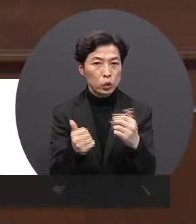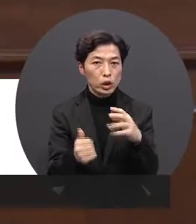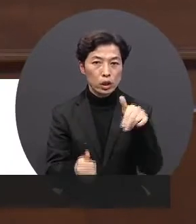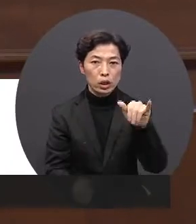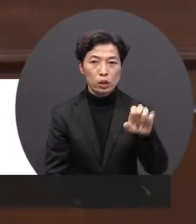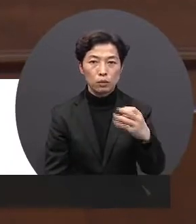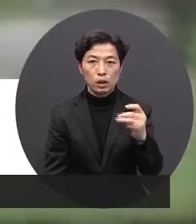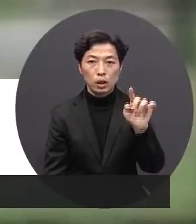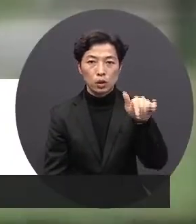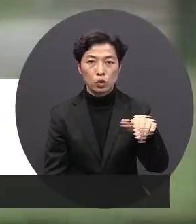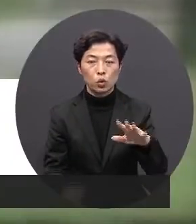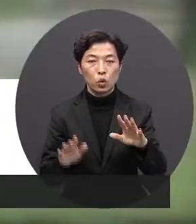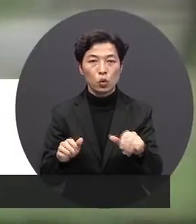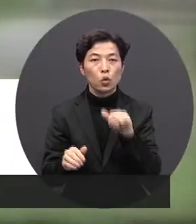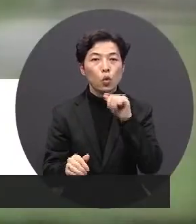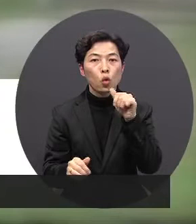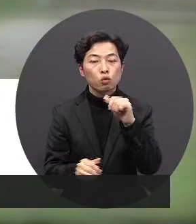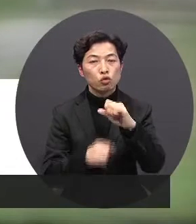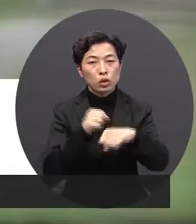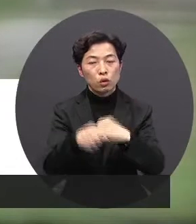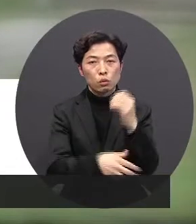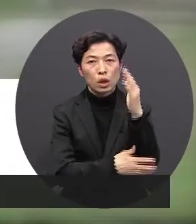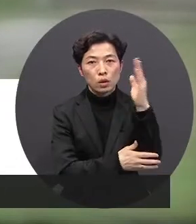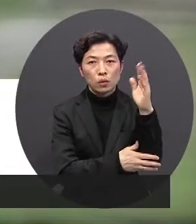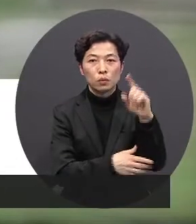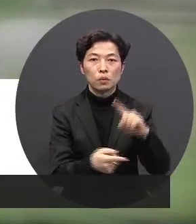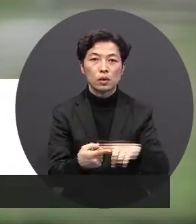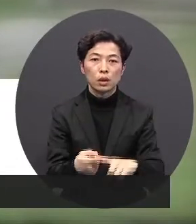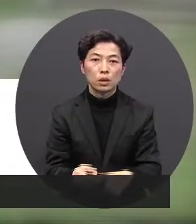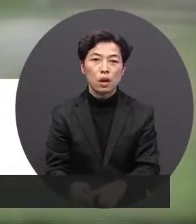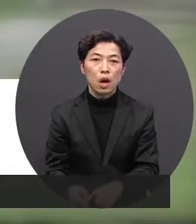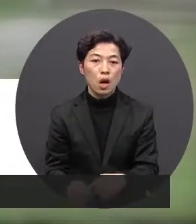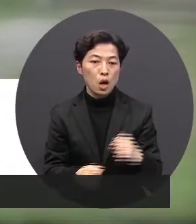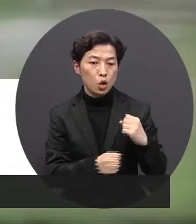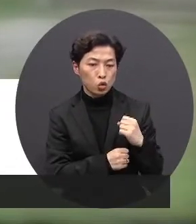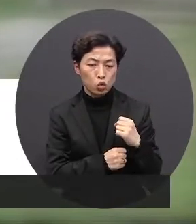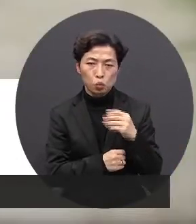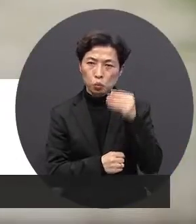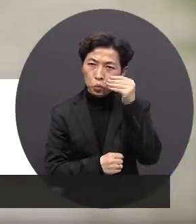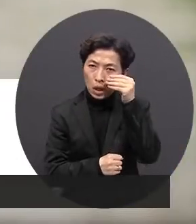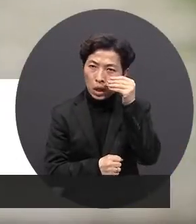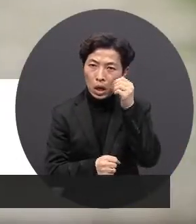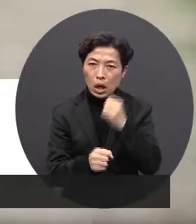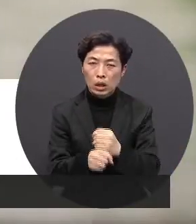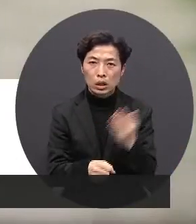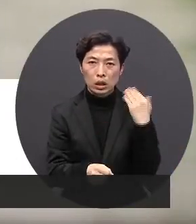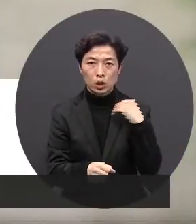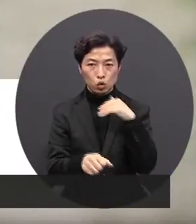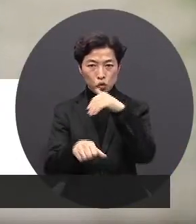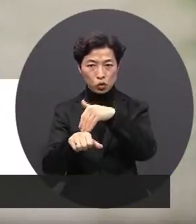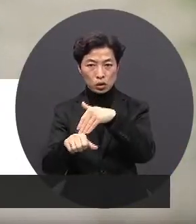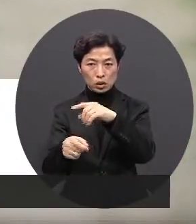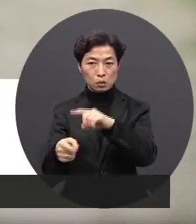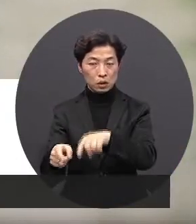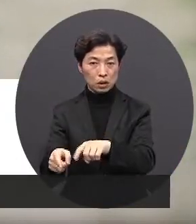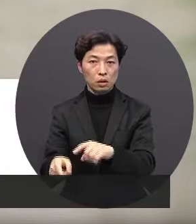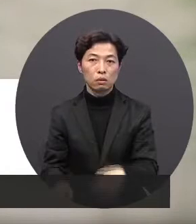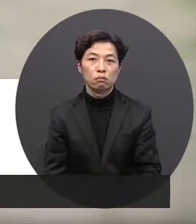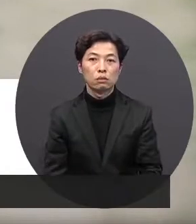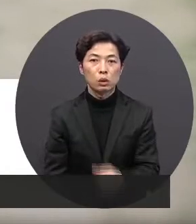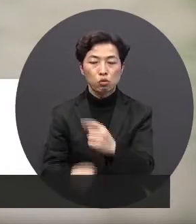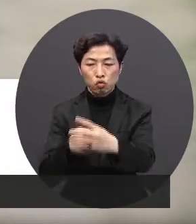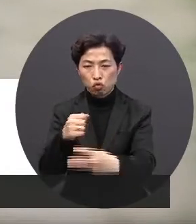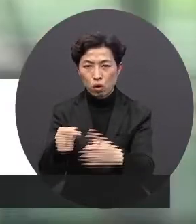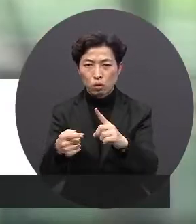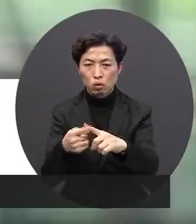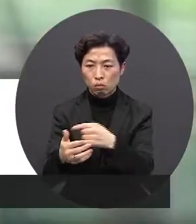의원은 오늘 임시회 5분 발언에서 군부대 시설 폐쇄로 방치되고 있는 옛 예비군 훈련장은 수십